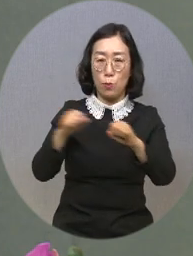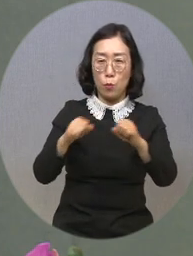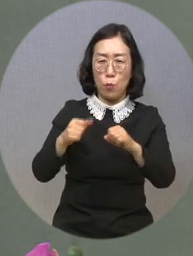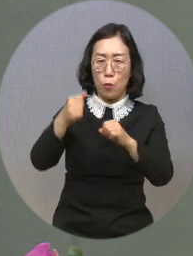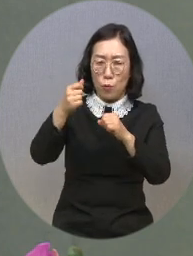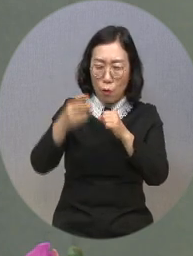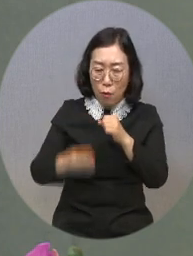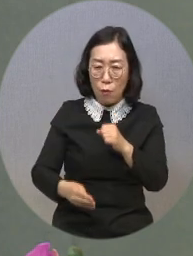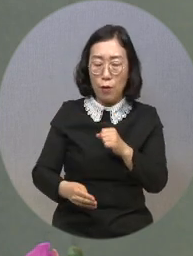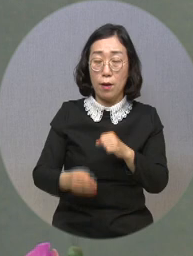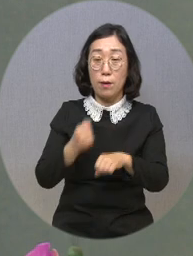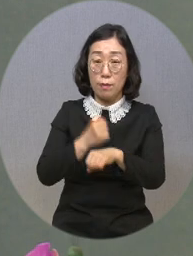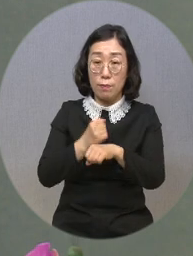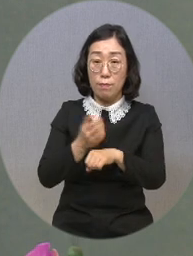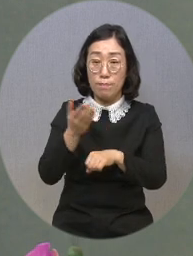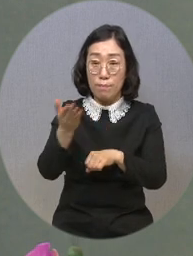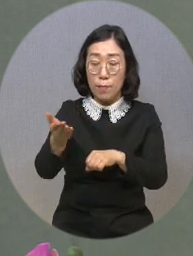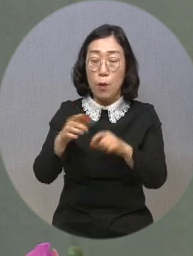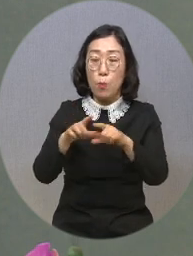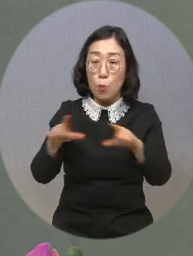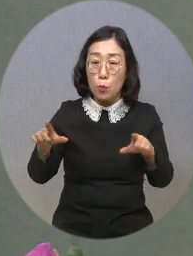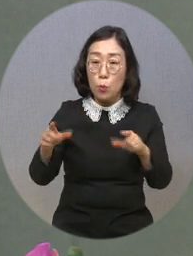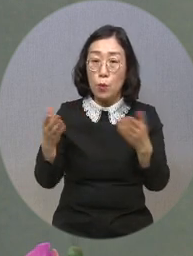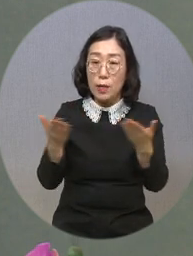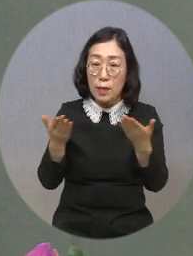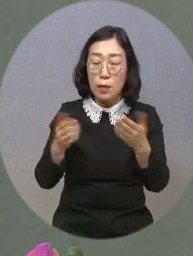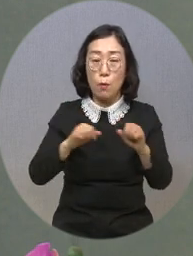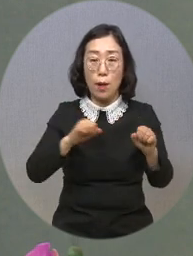해 주신 걸로 아는데 주로 어떤